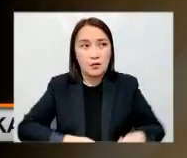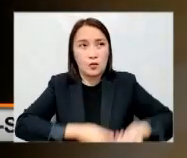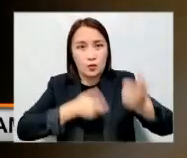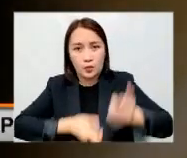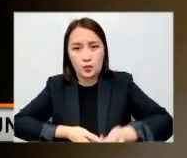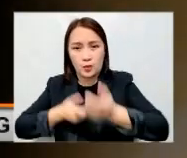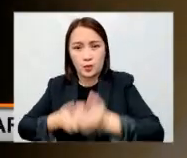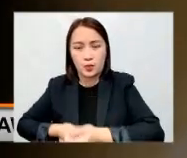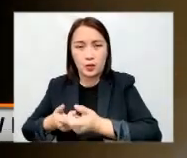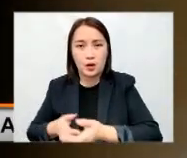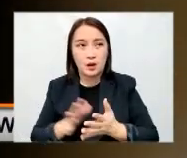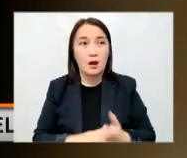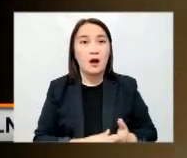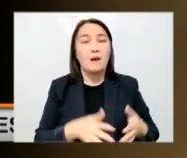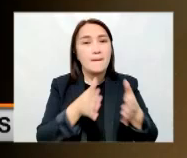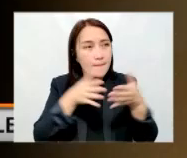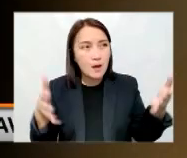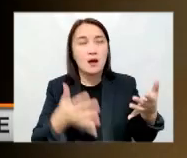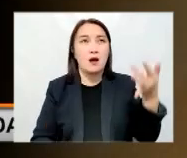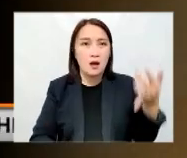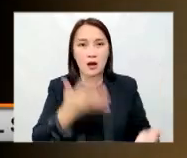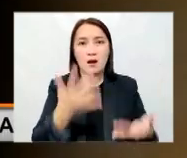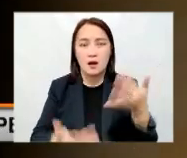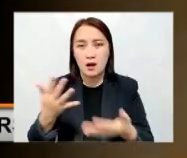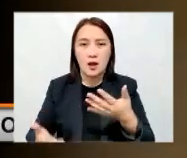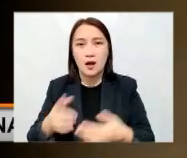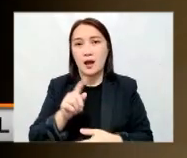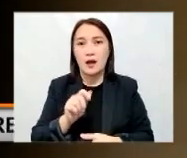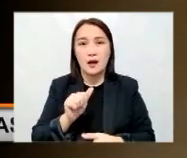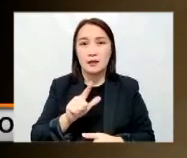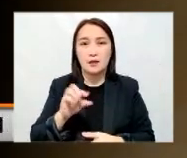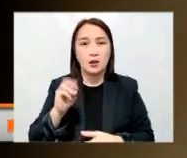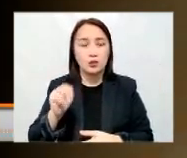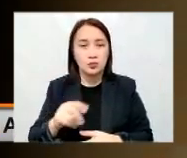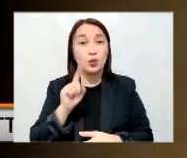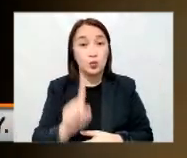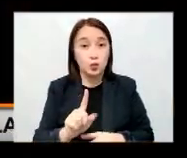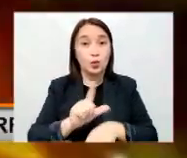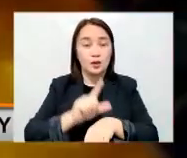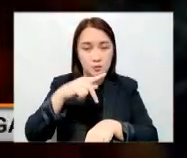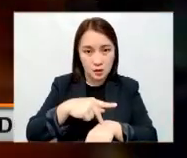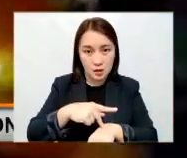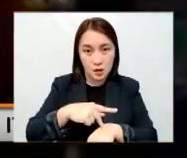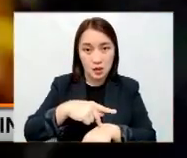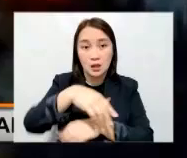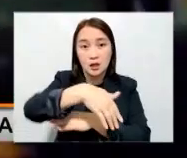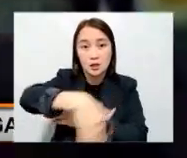Malaking apoy ang bumulabog sa ilang residente sa Talon 1, Las Piñas City kaninang madaling araw.